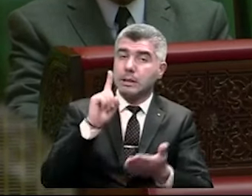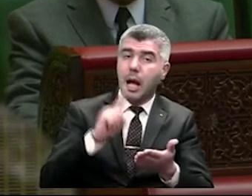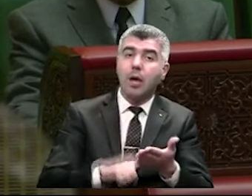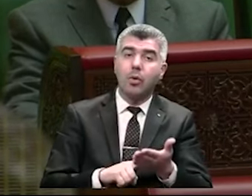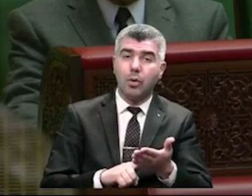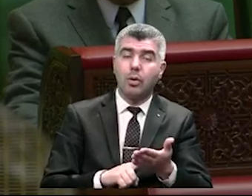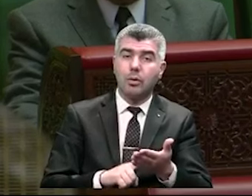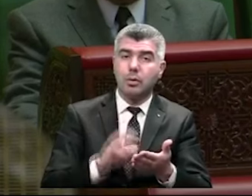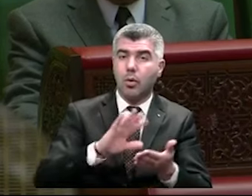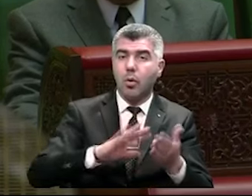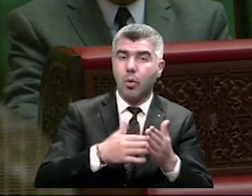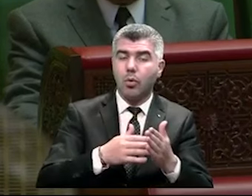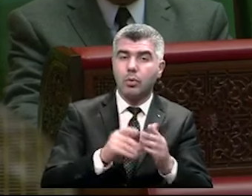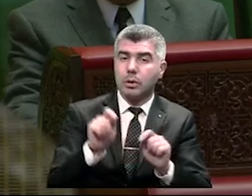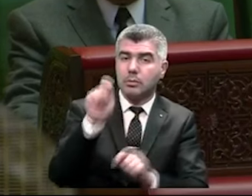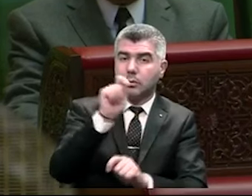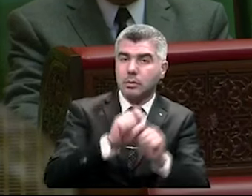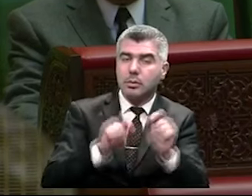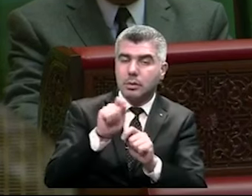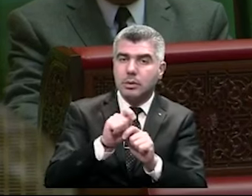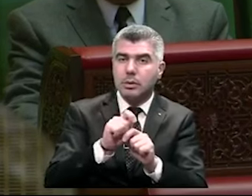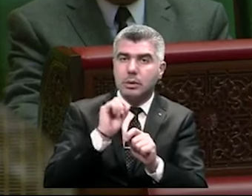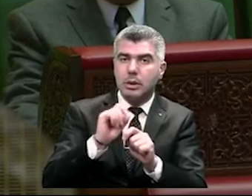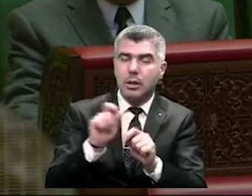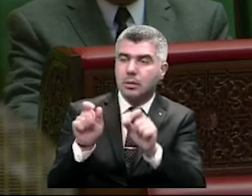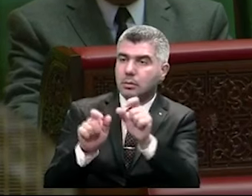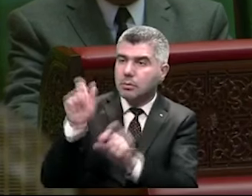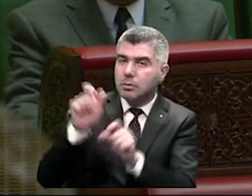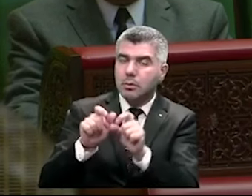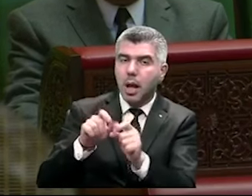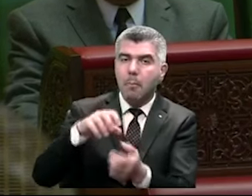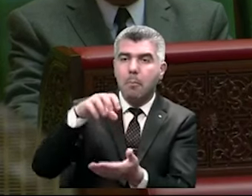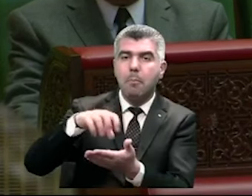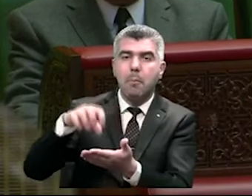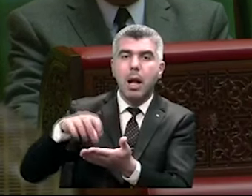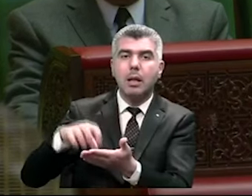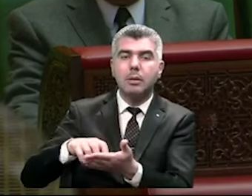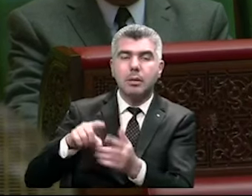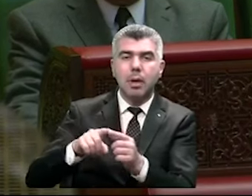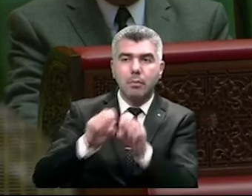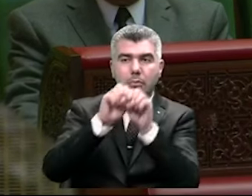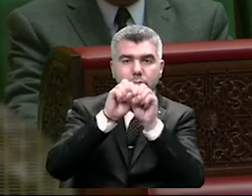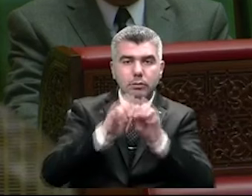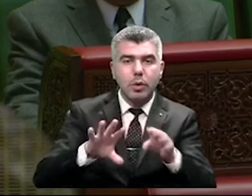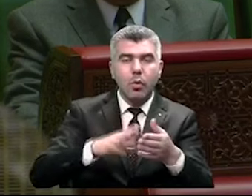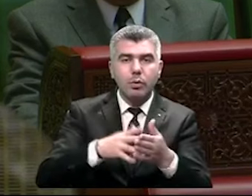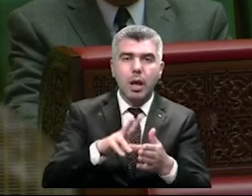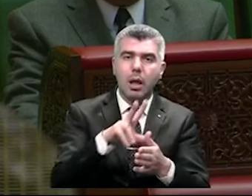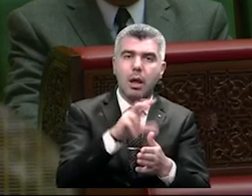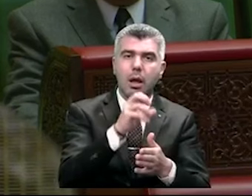الاستثمار الامثل للمؤهلات المجاليه والطاقات البشريه لمناطق المملكه والترويج لها بفعاليه